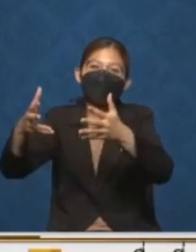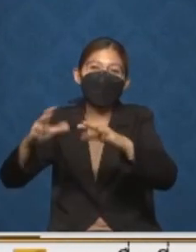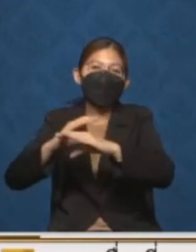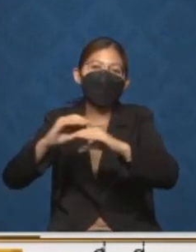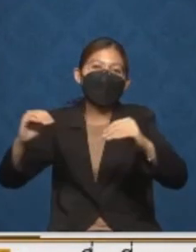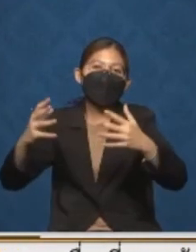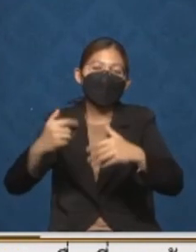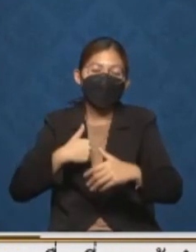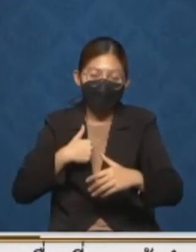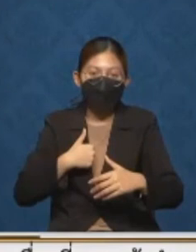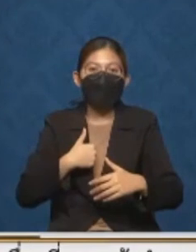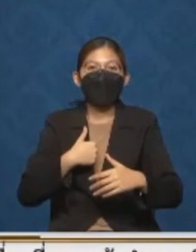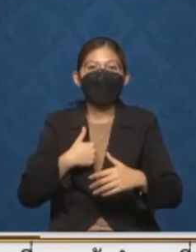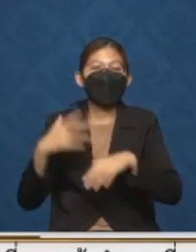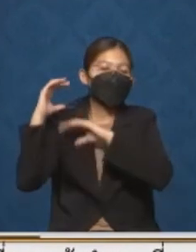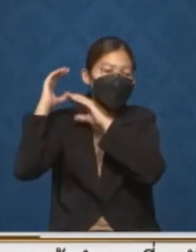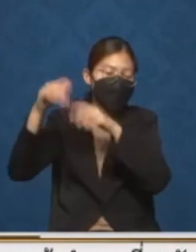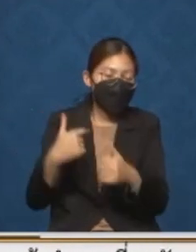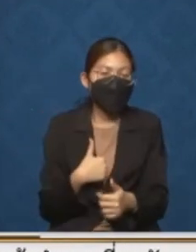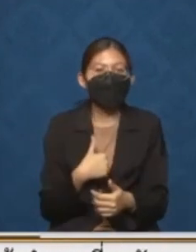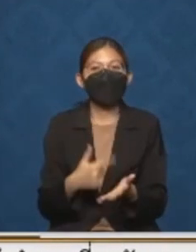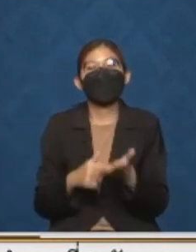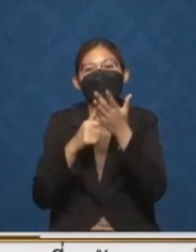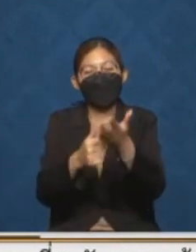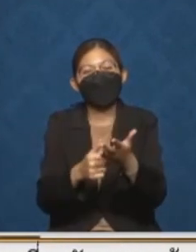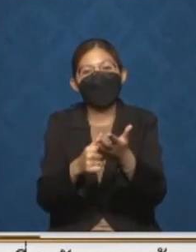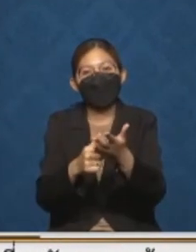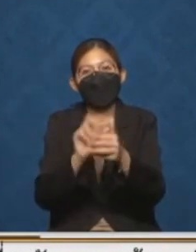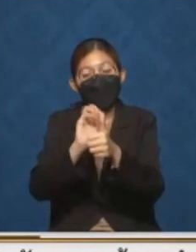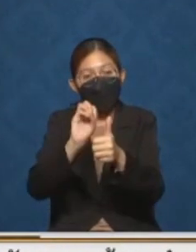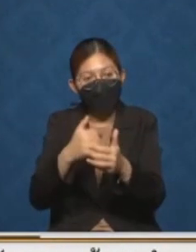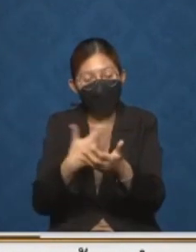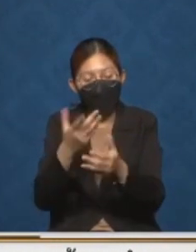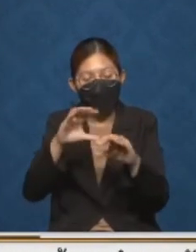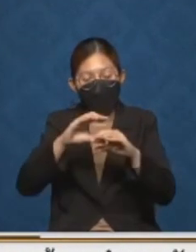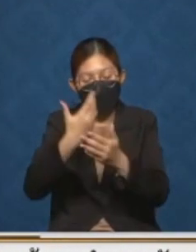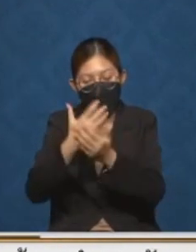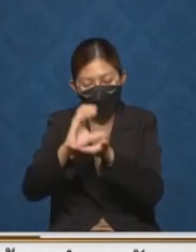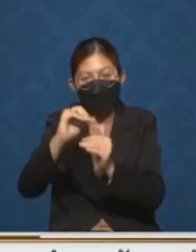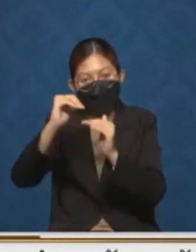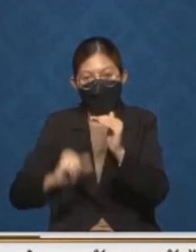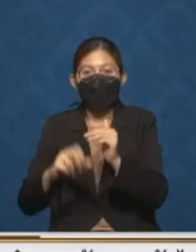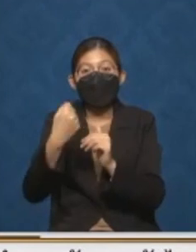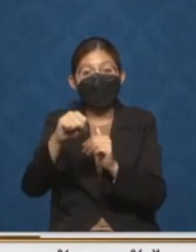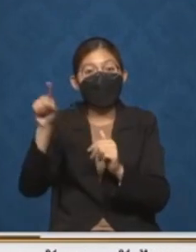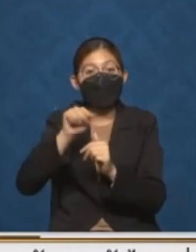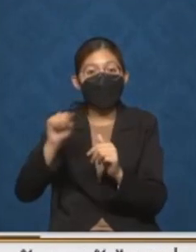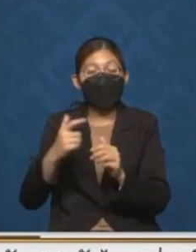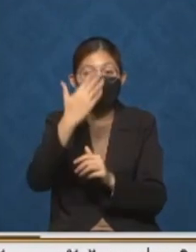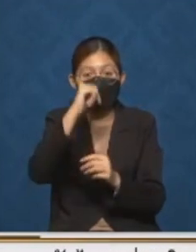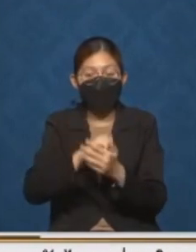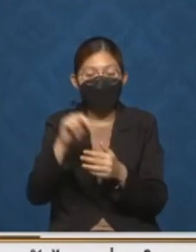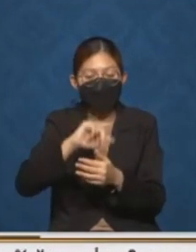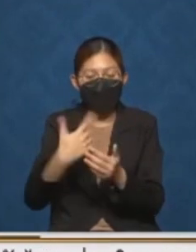ที่ผมจำเป็ต้แลยัติ Dialator célulasคเป็ต้สงนวนความเห็นไว้ที่จะต้องปรบลดลงไปถึง 10% ครับเนองจากเป็นการใช้ง